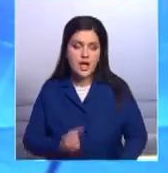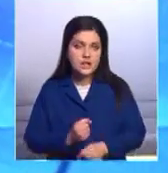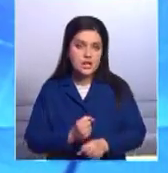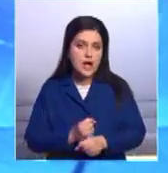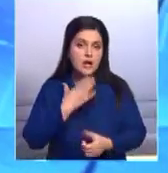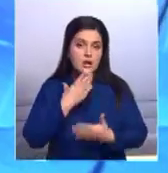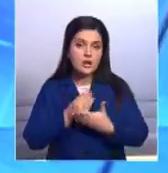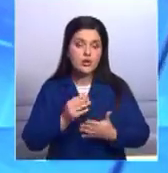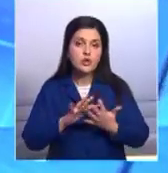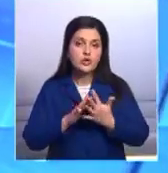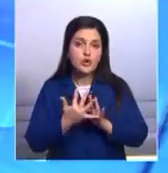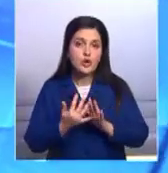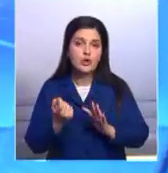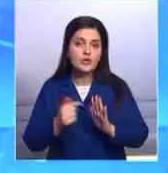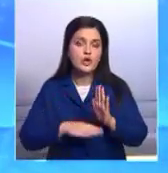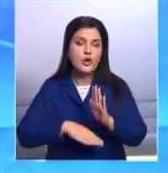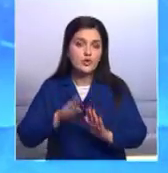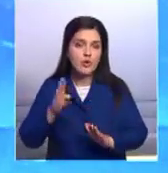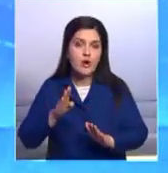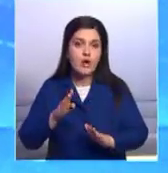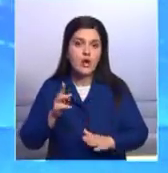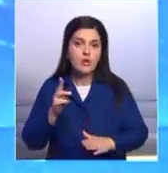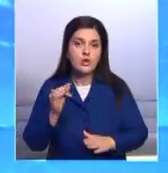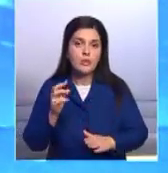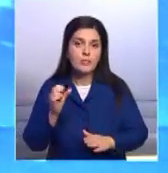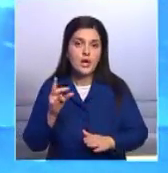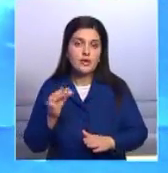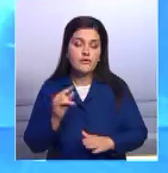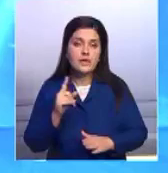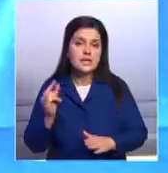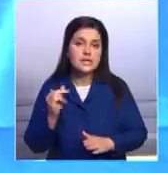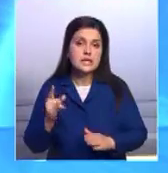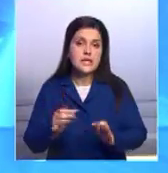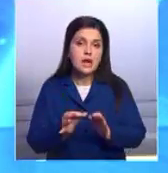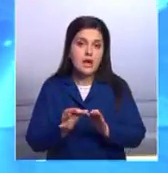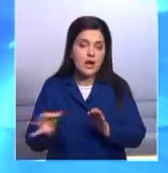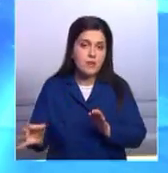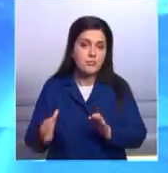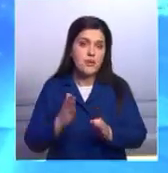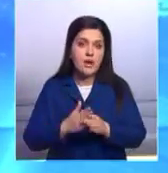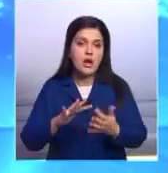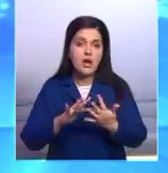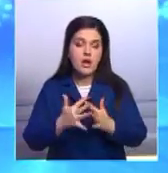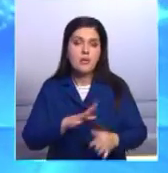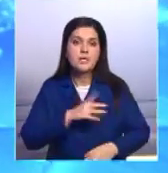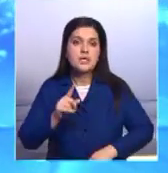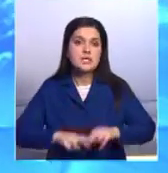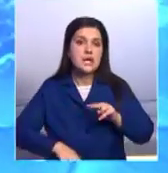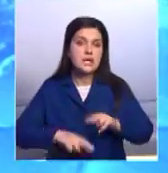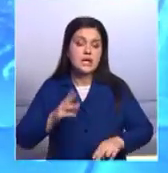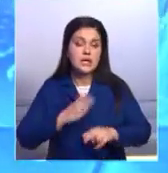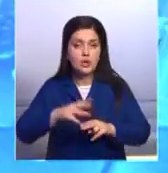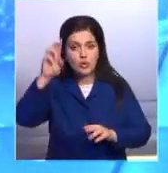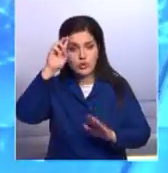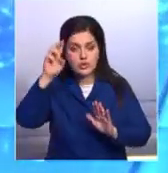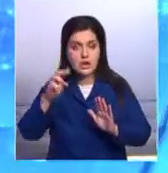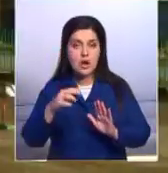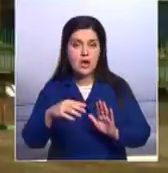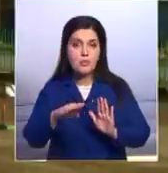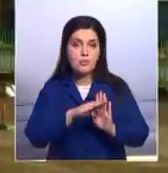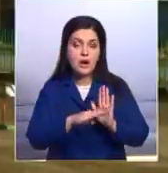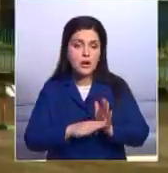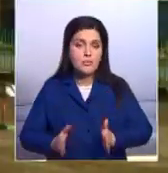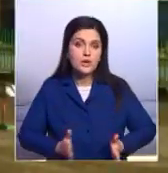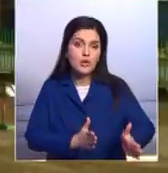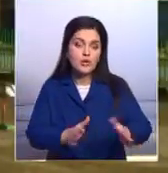Сделать родное село лучше стремится Уркен Курбанов из Приоралья. Житель Жанакурганского района, бывший строитель. А в рамках программы «Дорожная